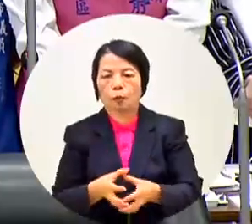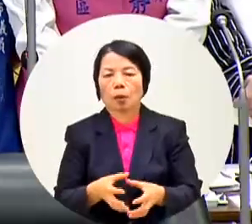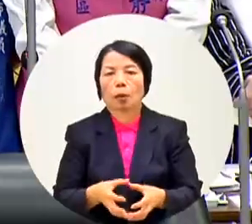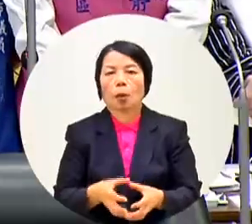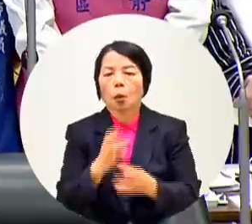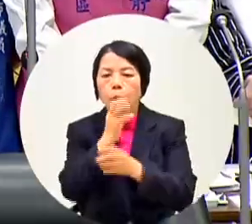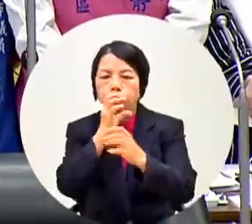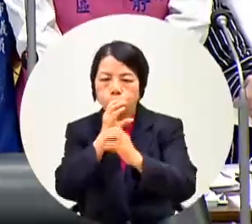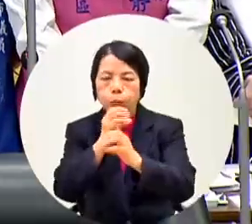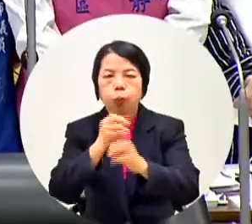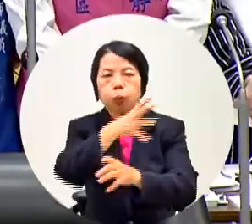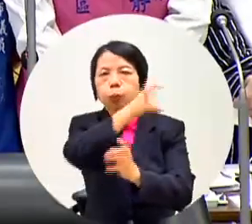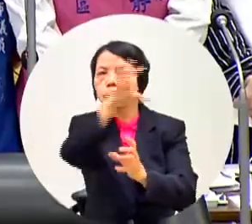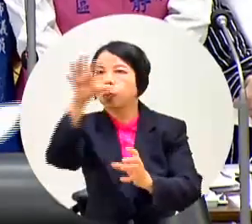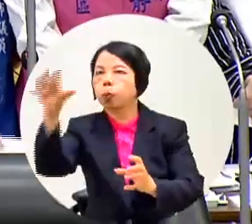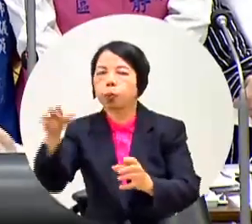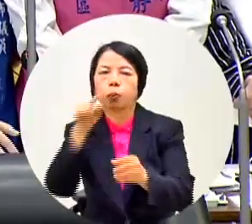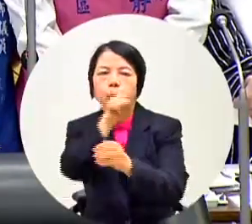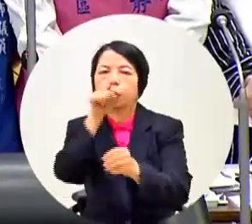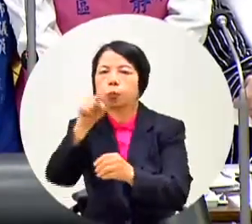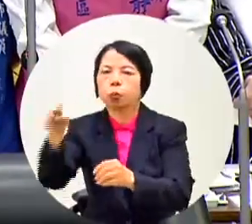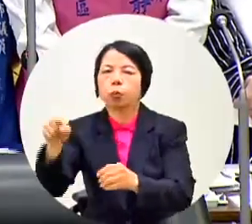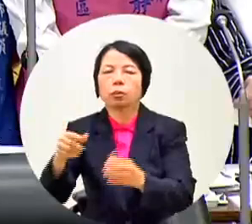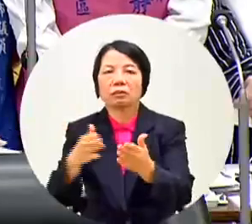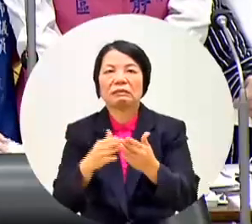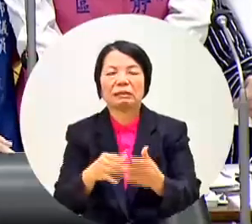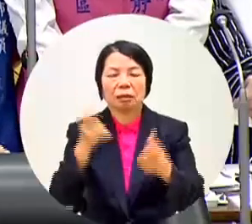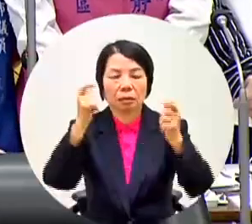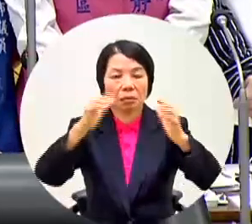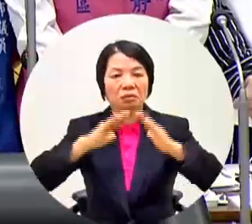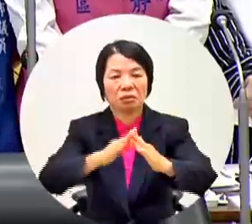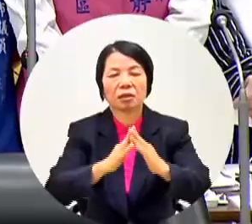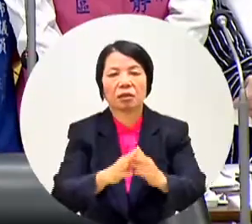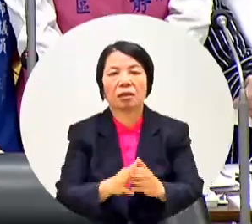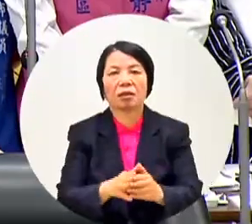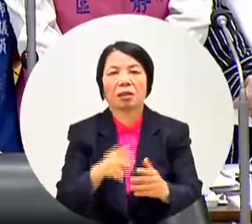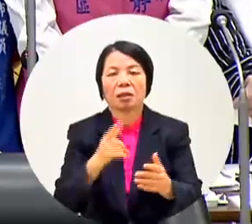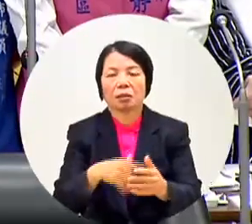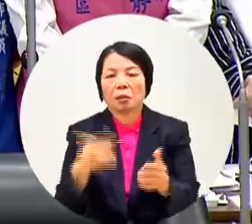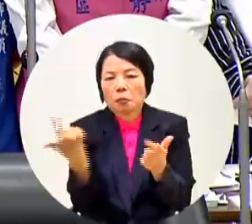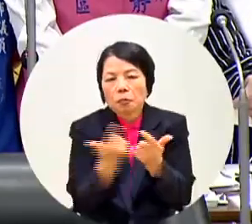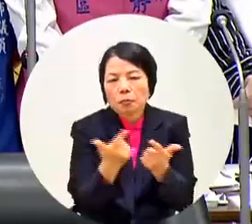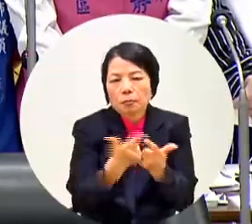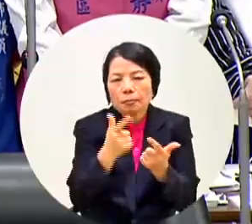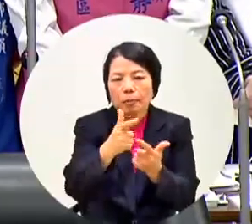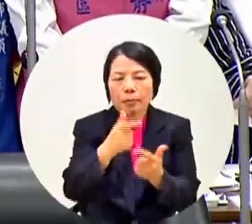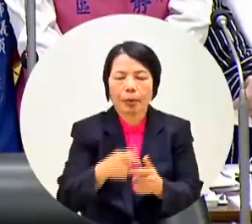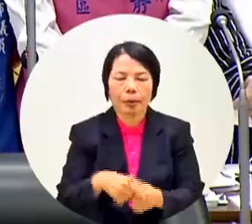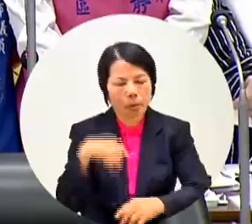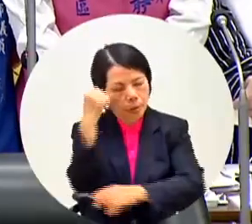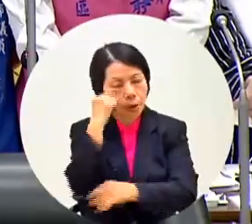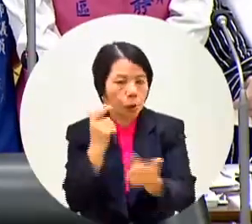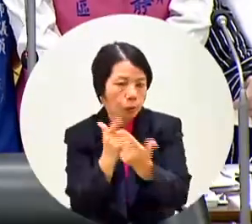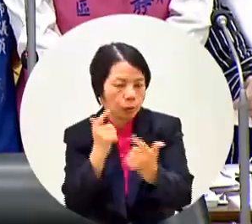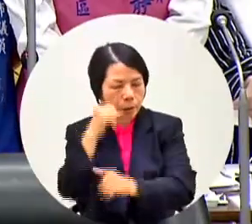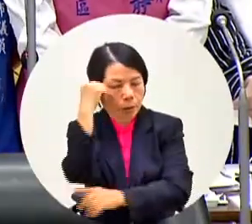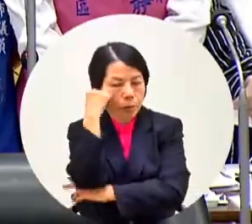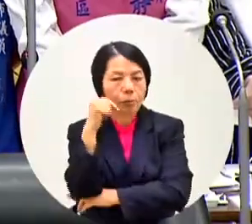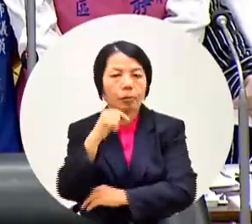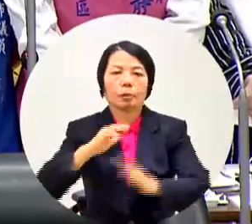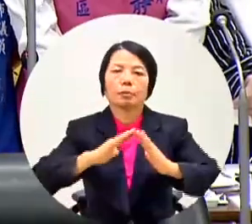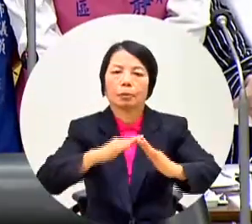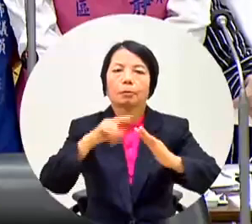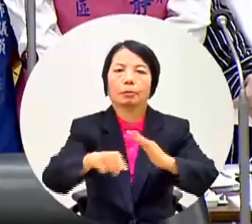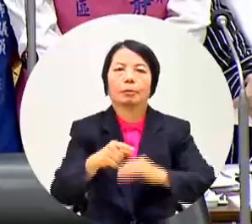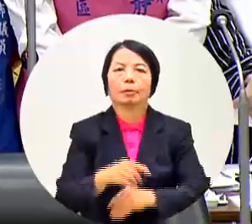居城市，这个气球要先戳掉。为什么？高雄市大家都知道，现在的高